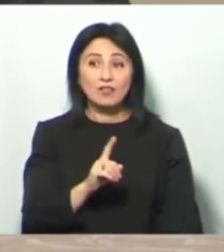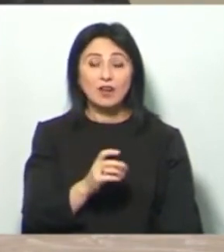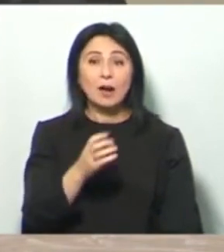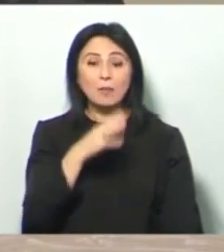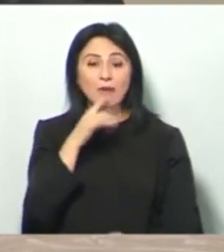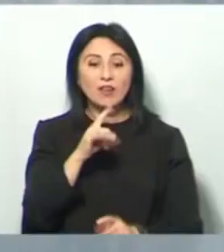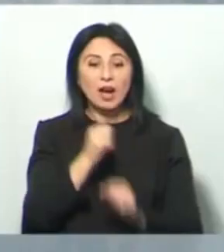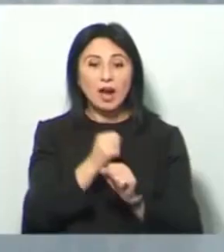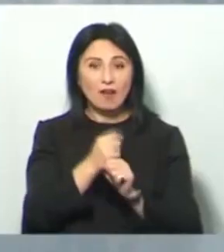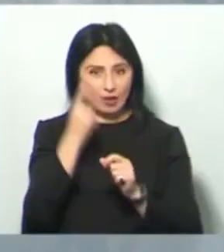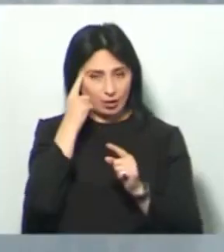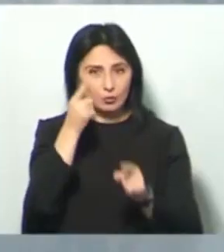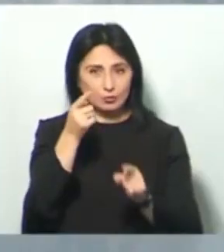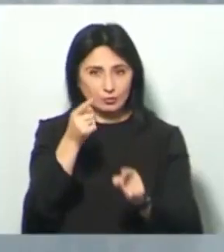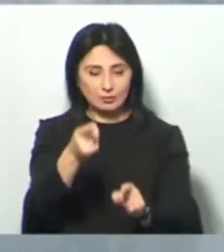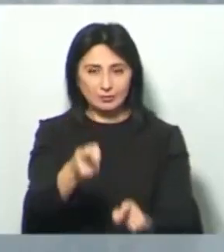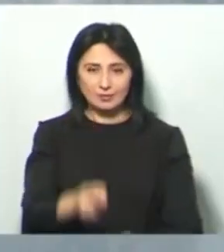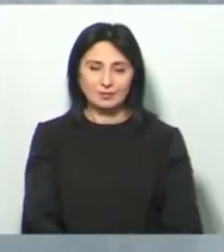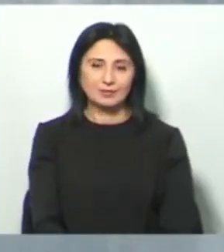ბევრი რაღაცა გავაკეთე.